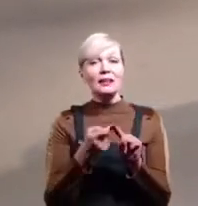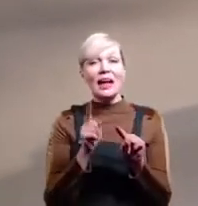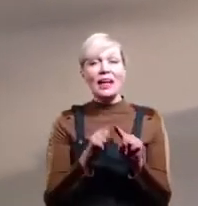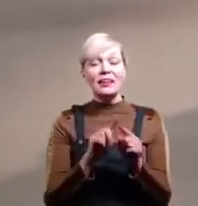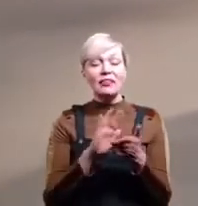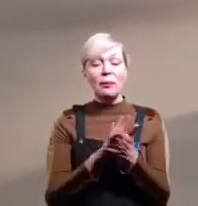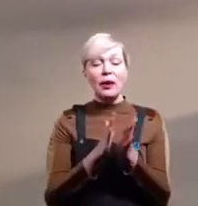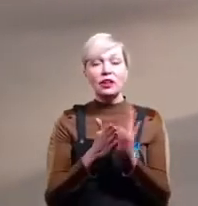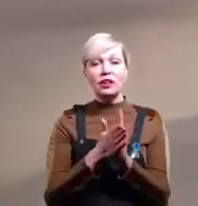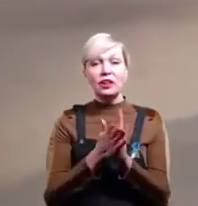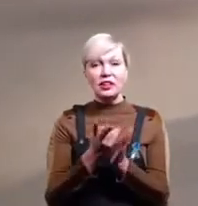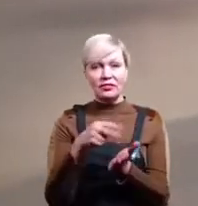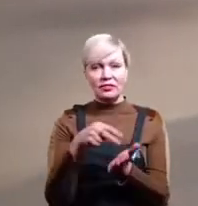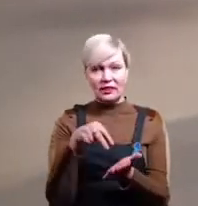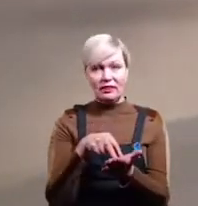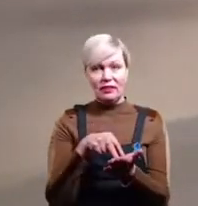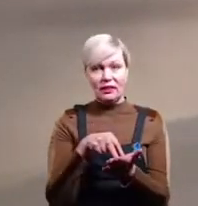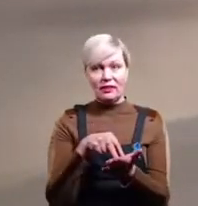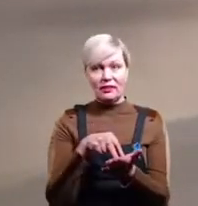Ты знаешь как.